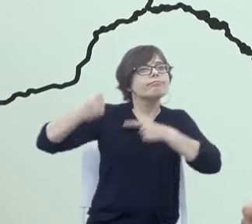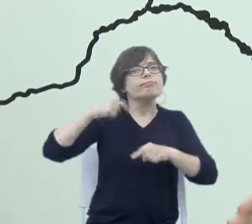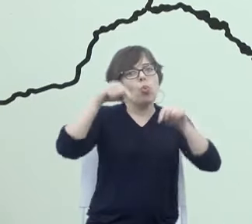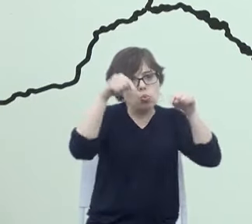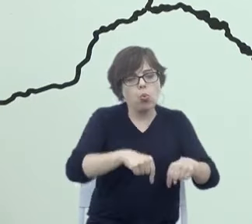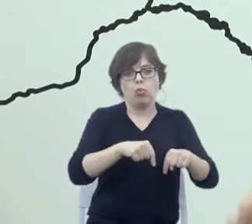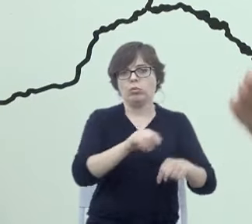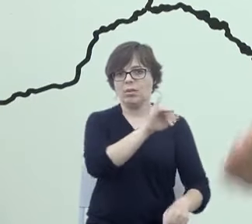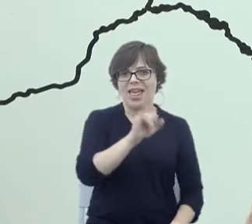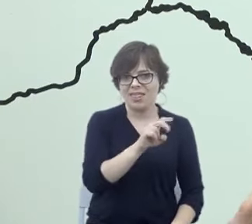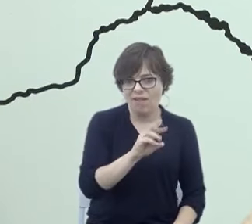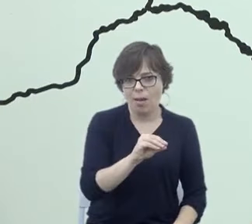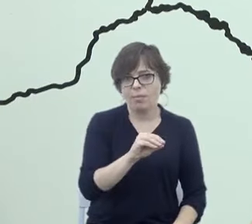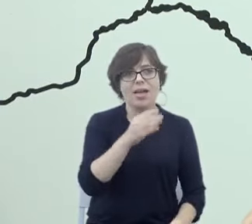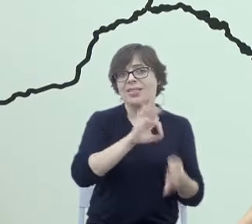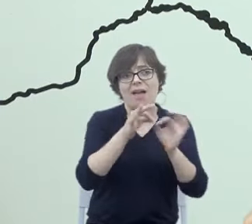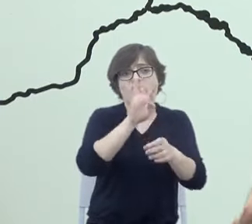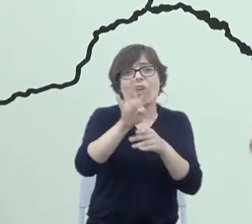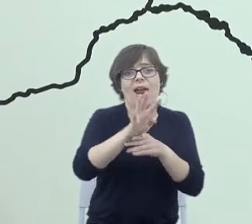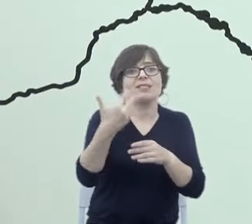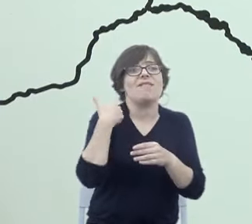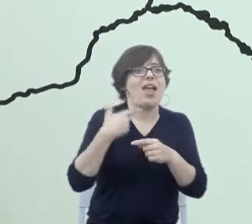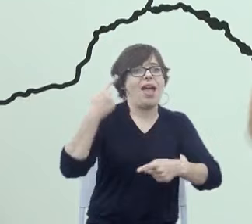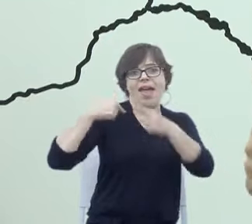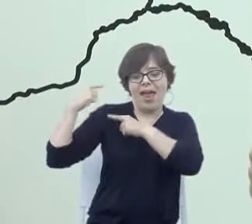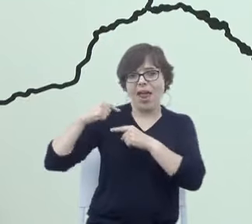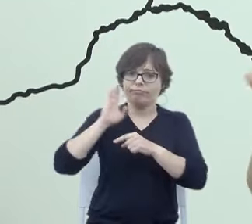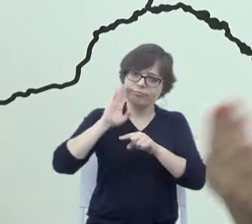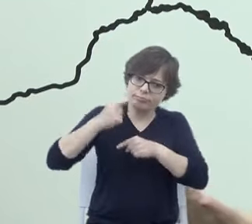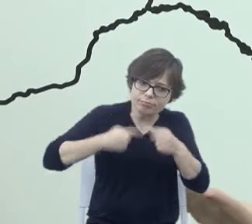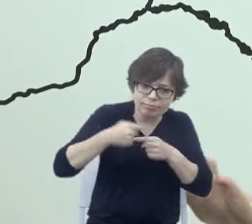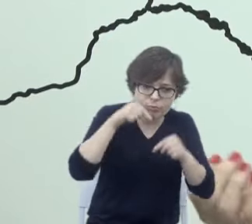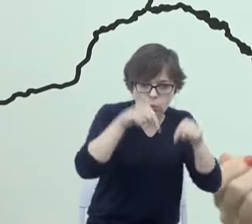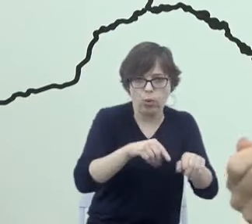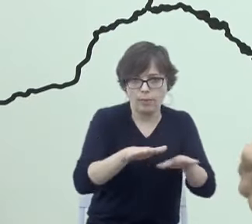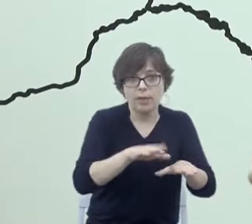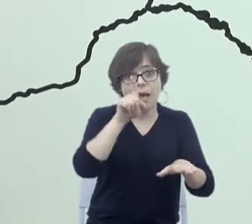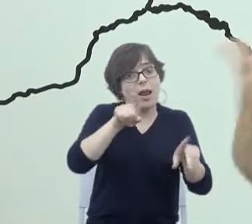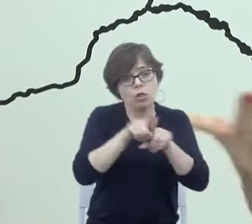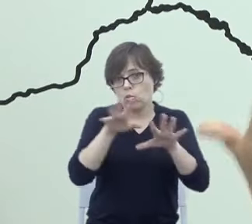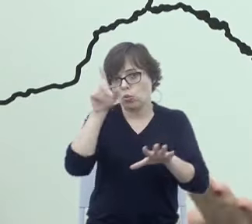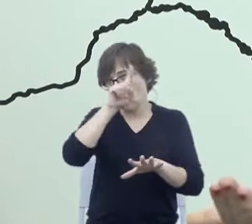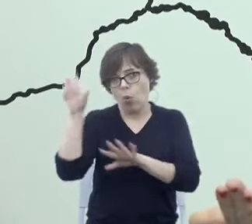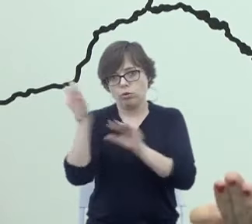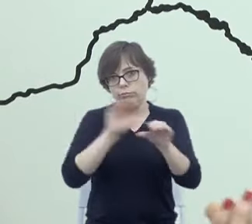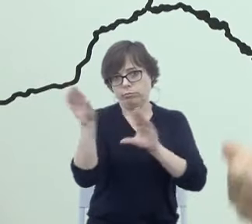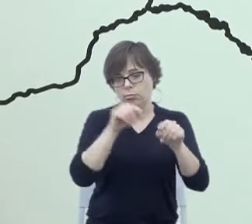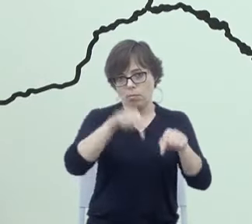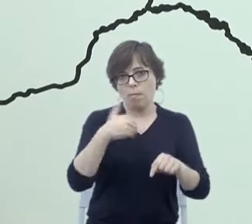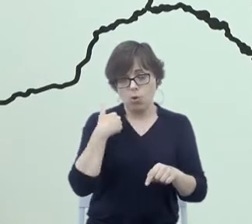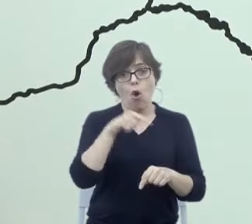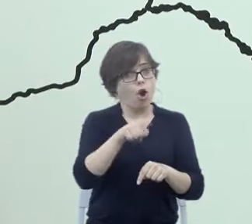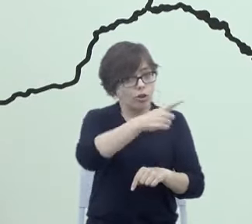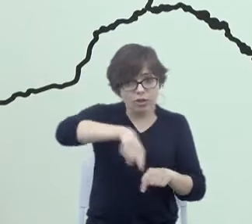swoje korzenie do XIV wieku, ale też właśnie jest ludność napływowa. Oni wszyscy jak gdyby dalej dbali